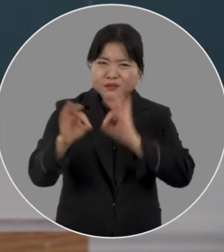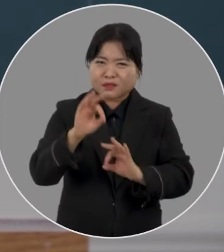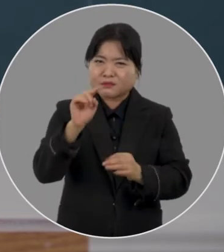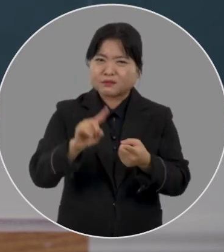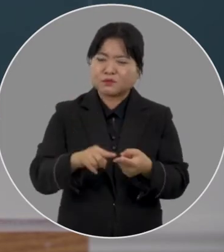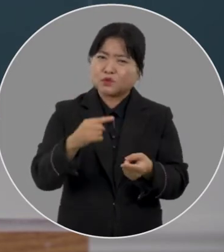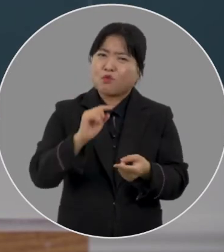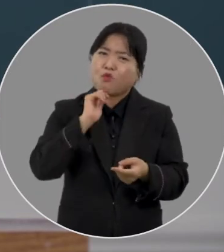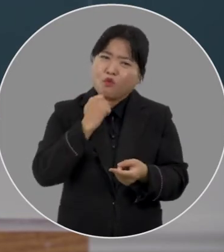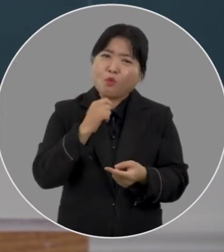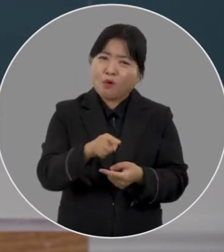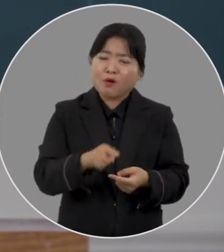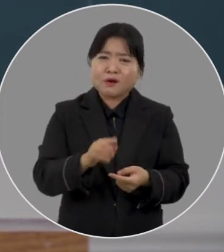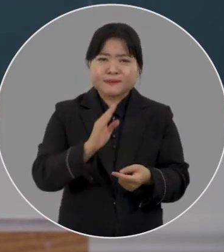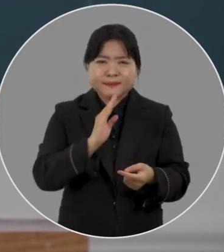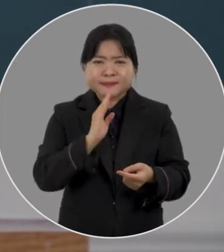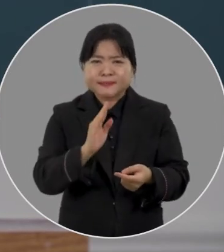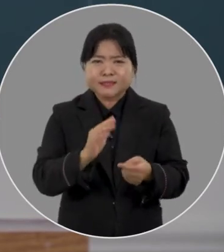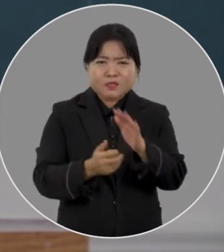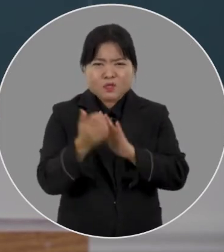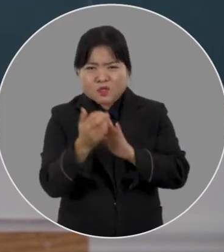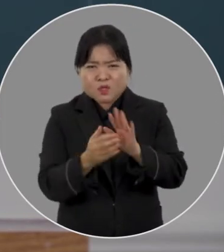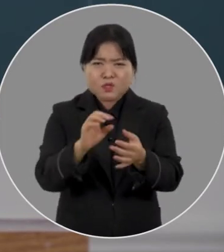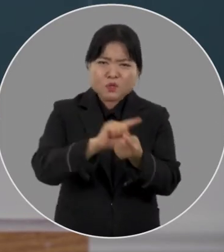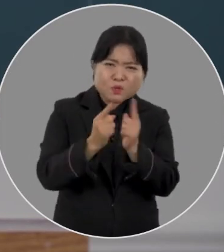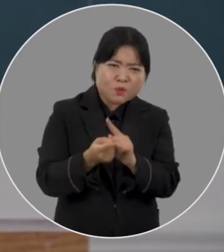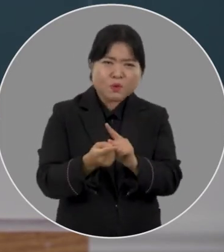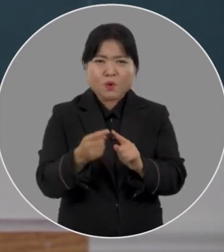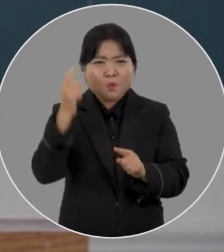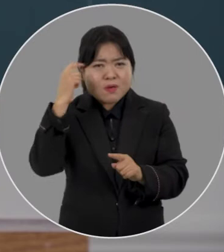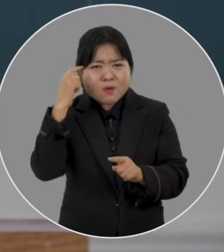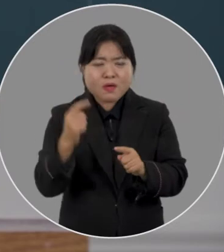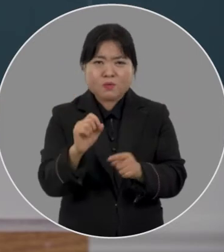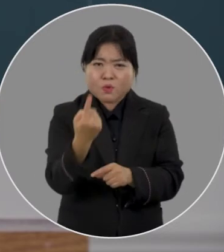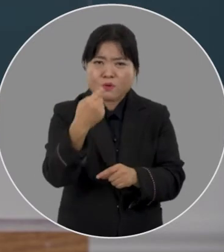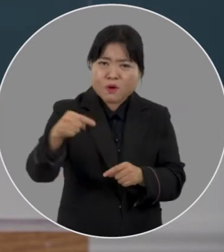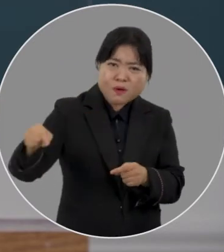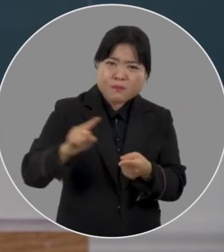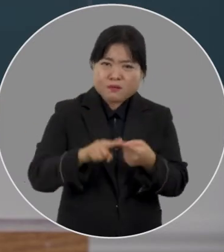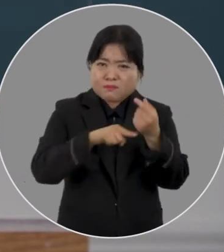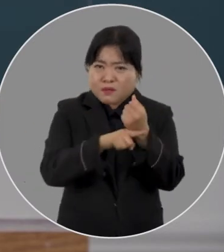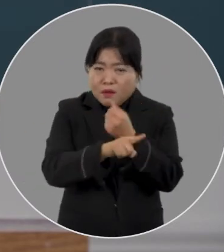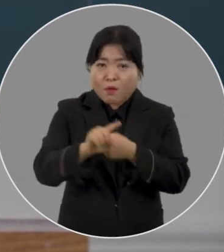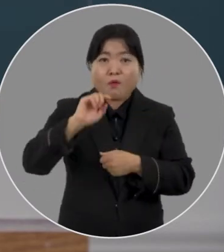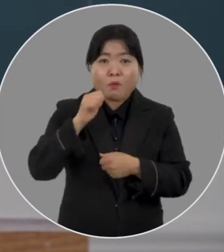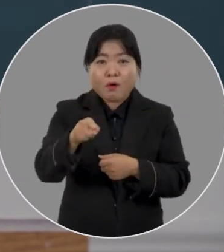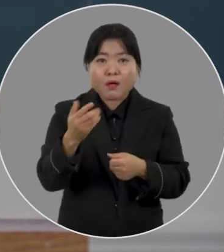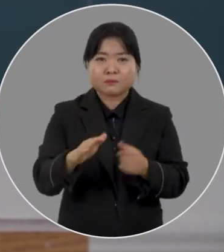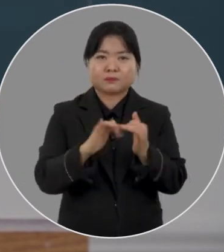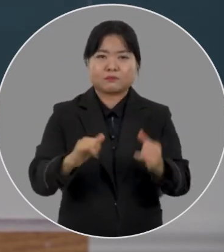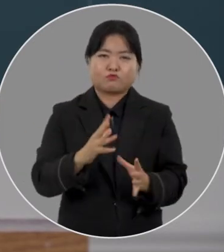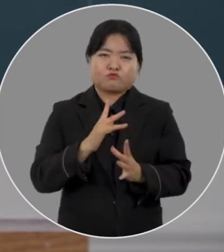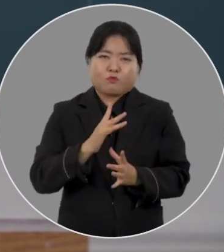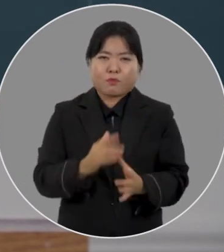어려운 일이잖아요. 사실관계도 다 따져봐야 되는 거고 왜 이런 동기에서 이것이 발생을 했고 근데 사람들은 두려움과 뭐